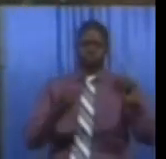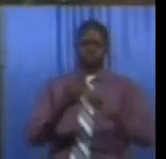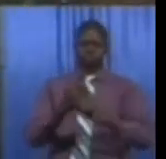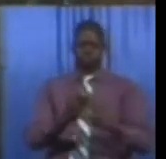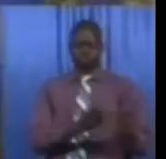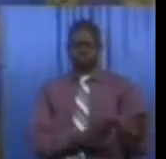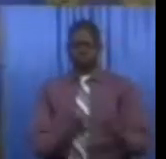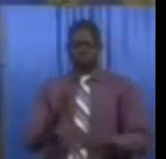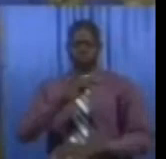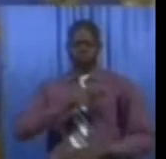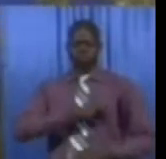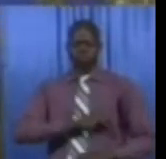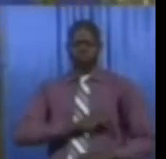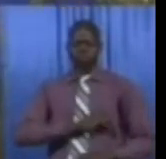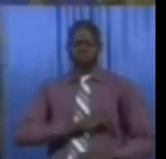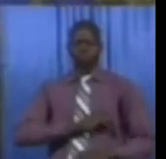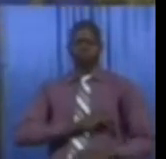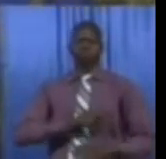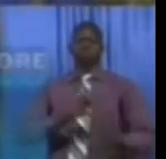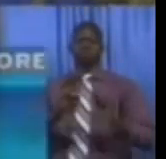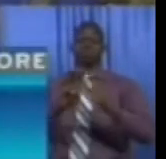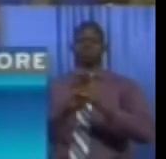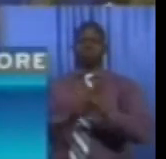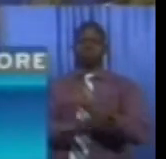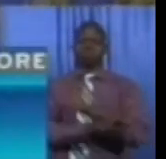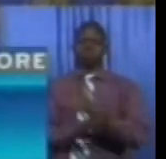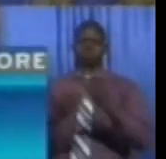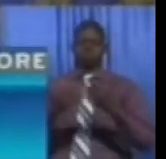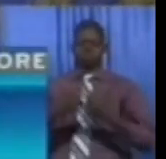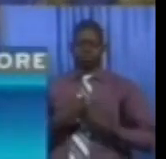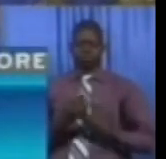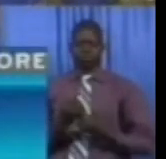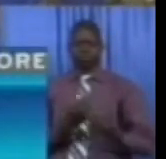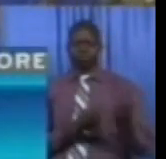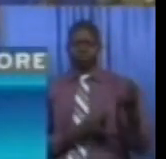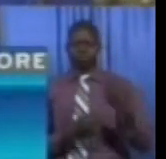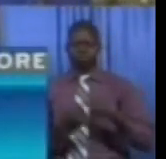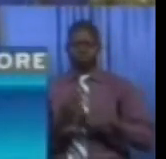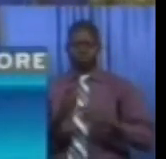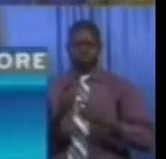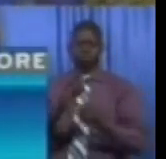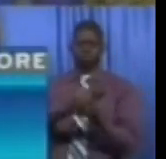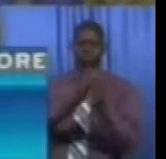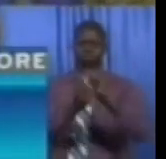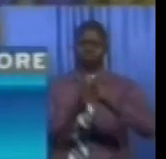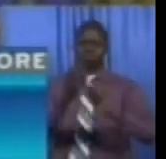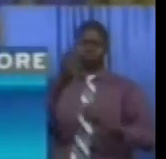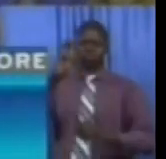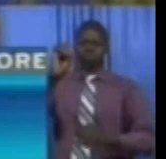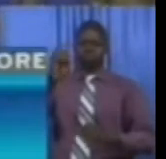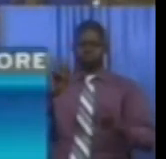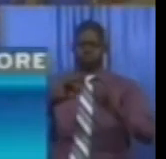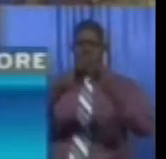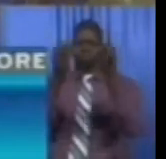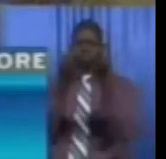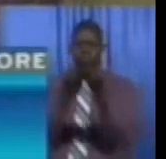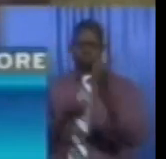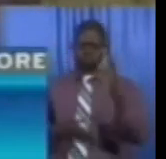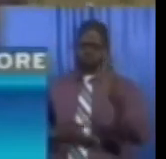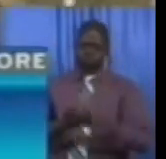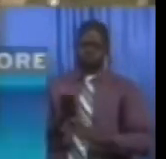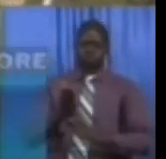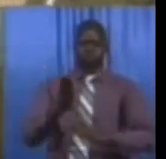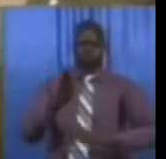de la mission. Badéa 1 vient d'être relevé par Badéa 2, la deuxième équipe qui va aller pour les missions de paix au